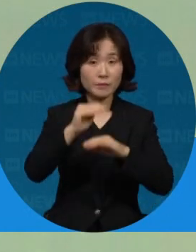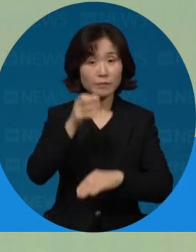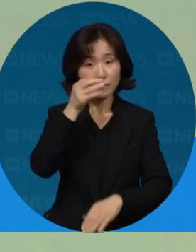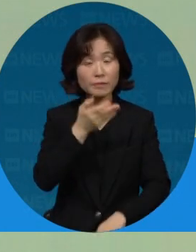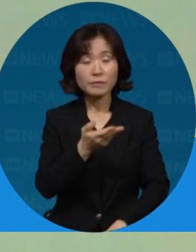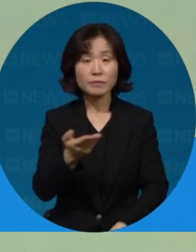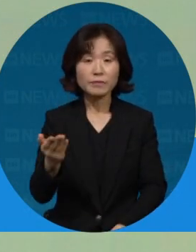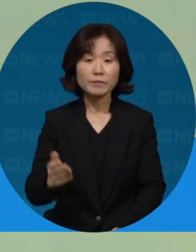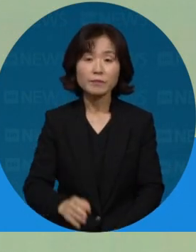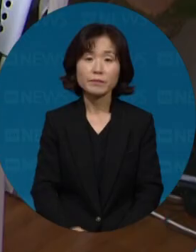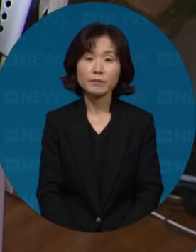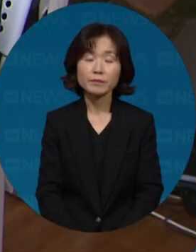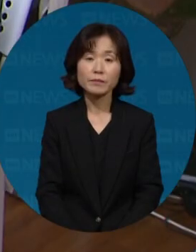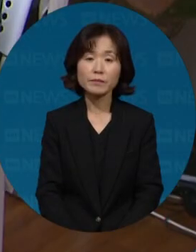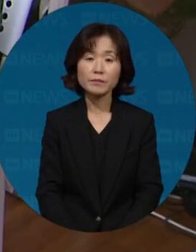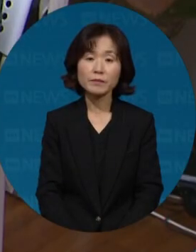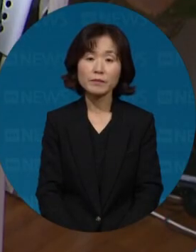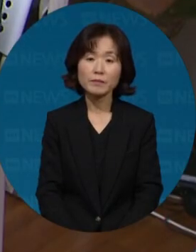보도입니다.